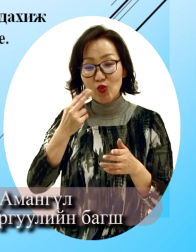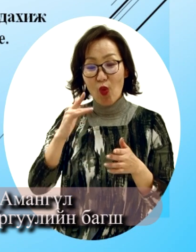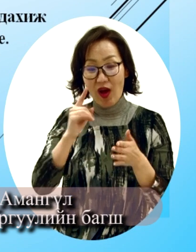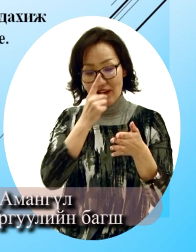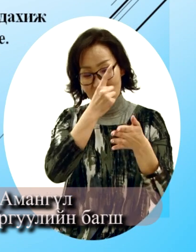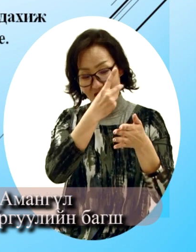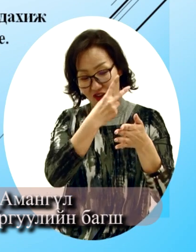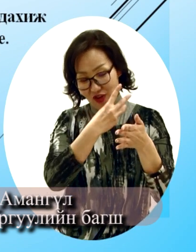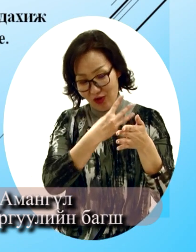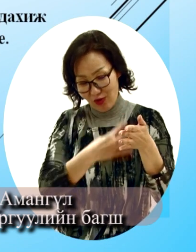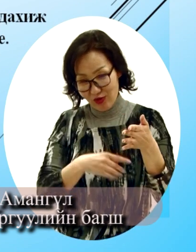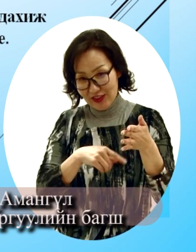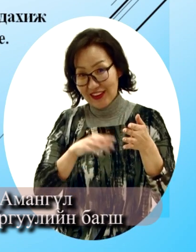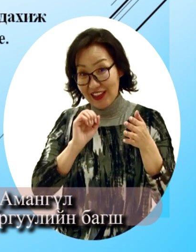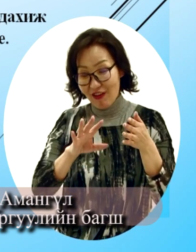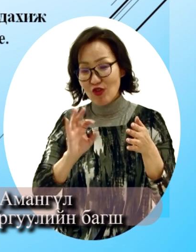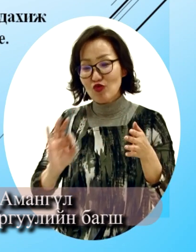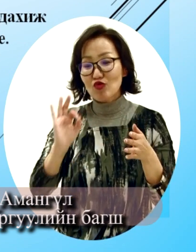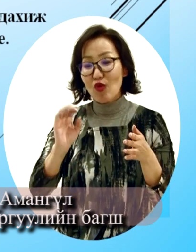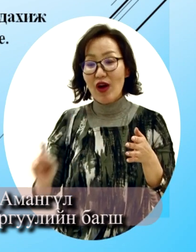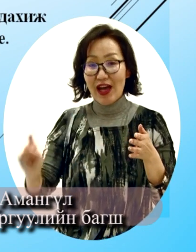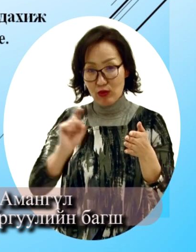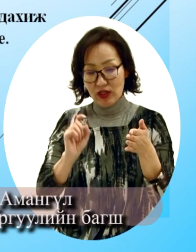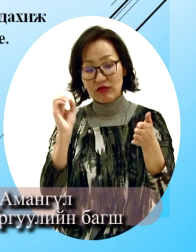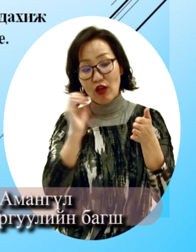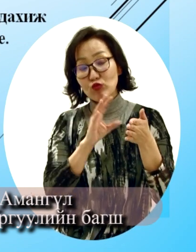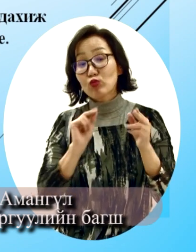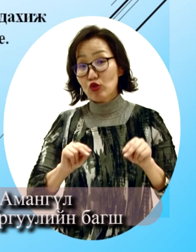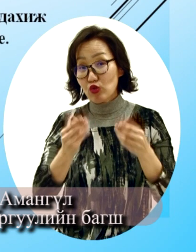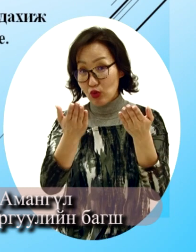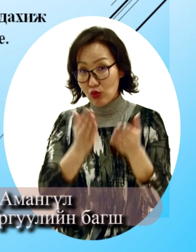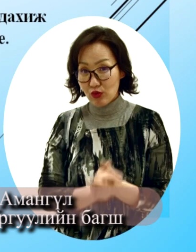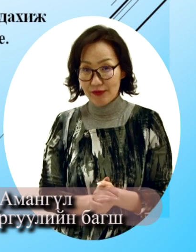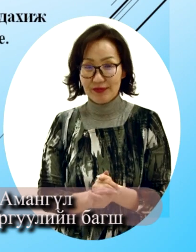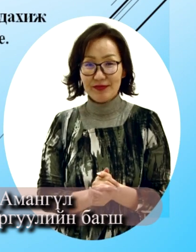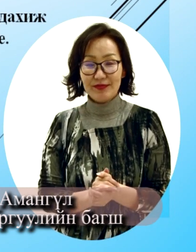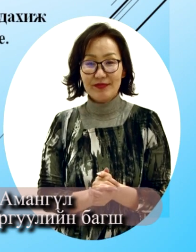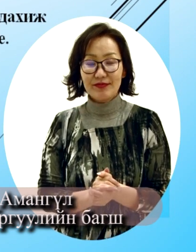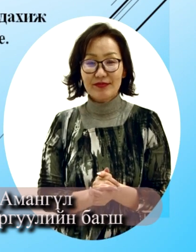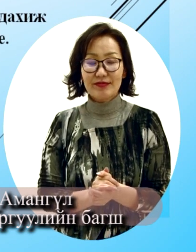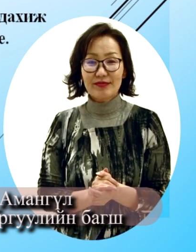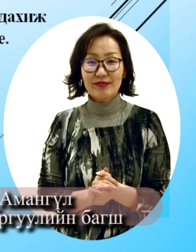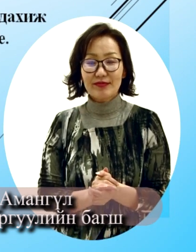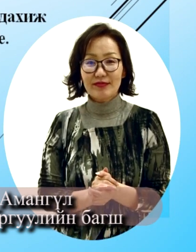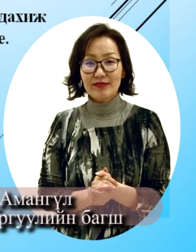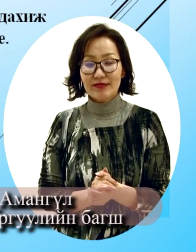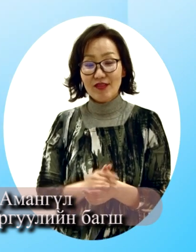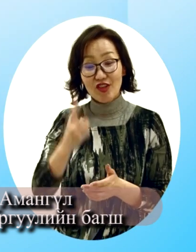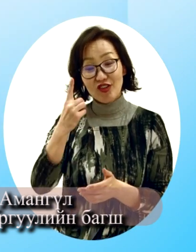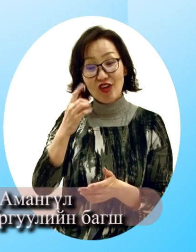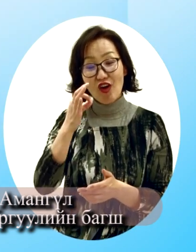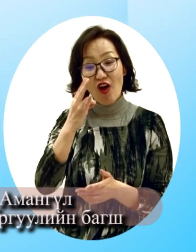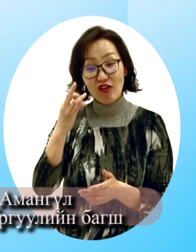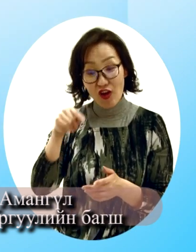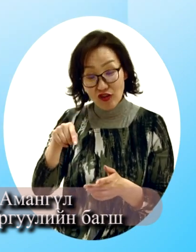1 ұпайдың есептер. Есеп 1. Берілген бірлікпен өрнекте 5906